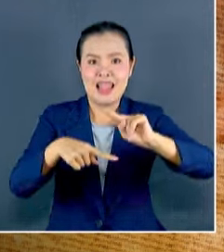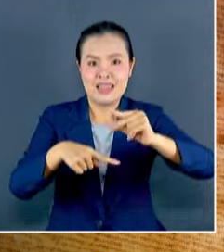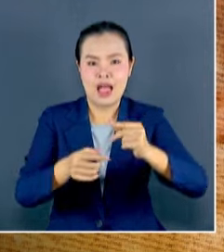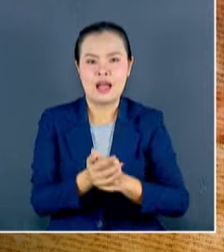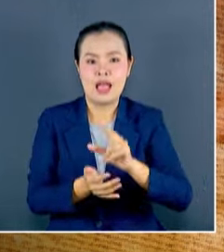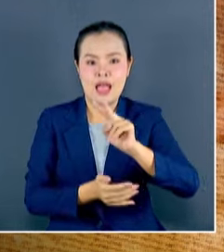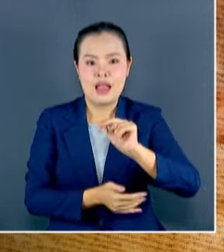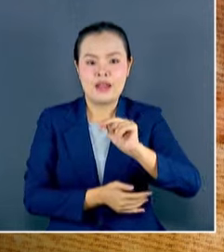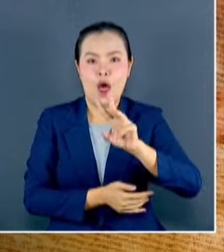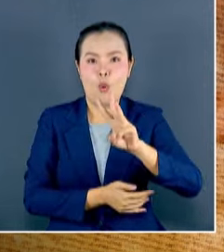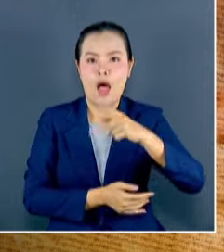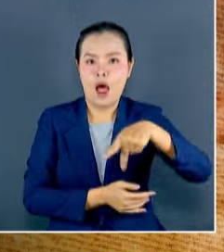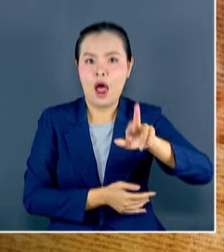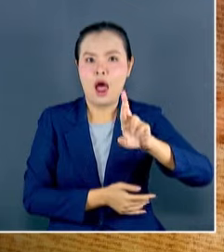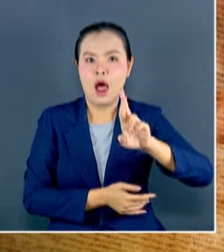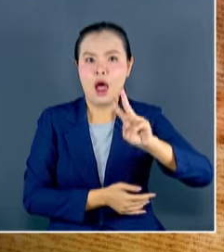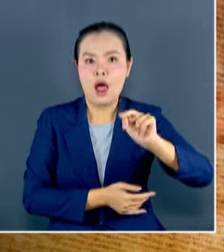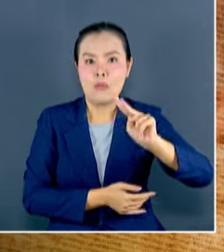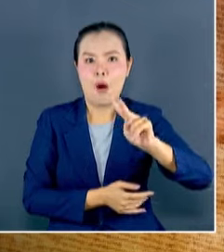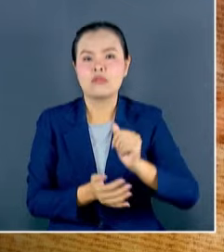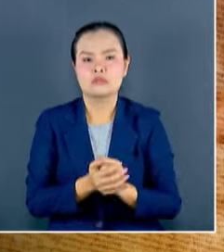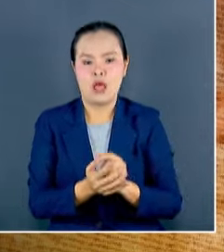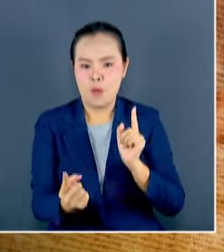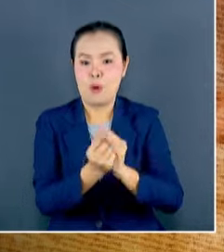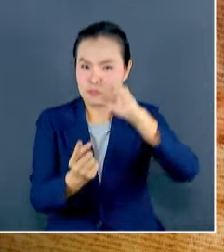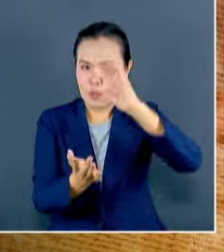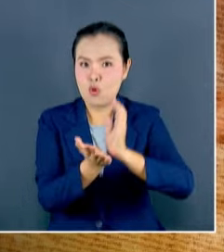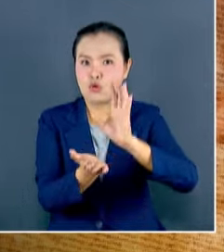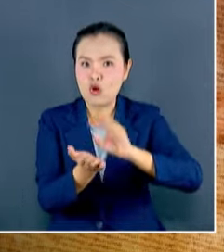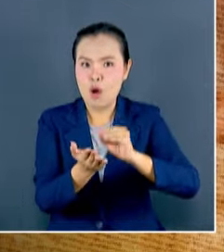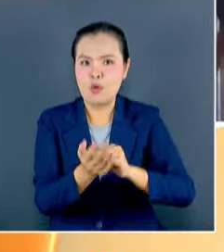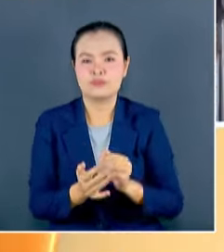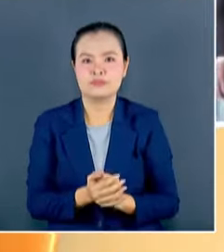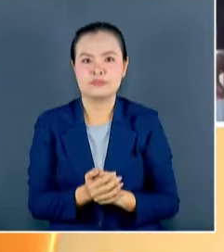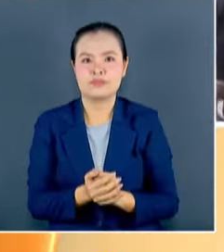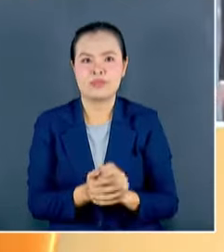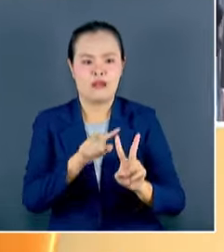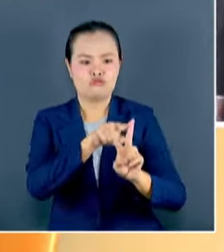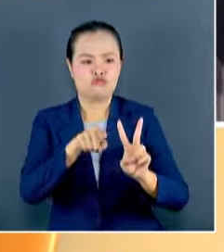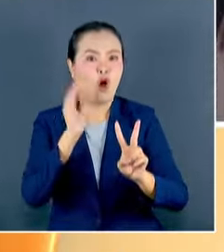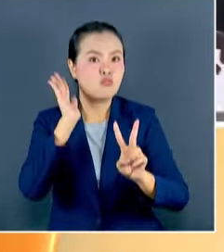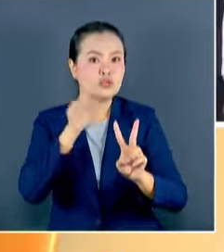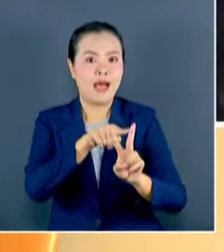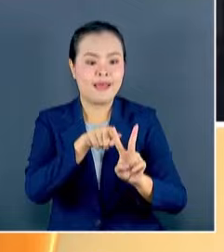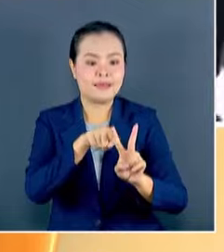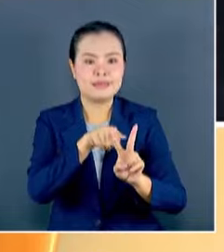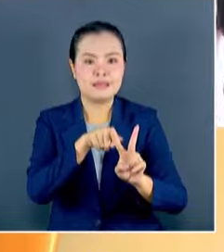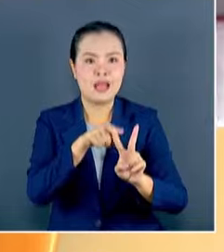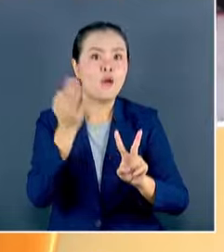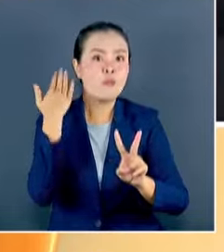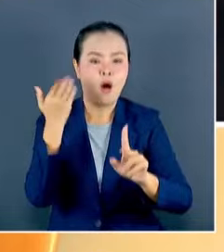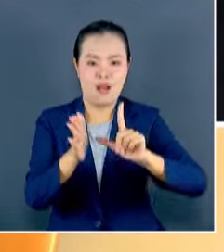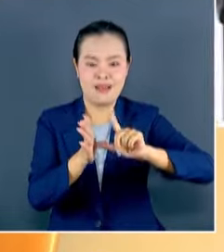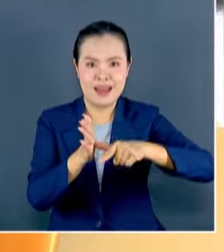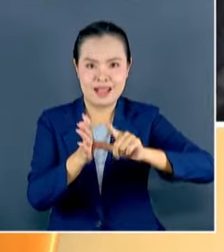างสาวณวพรชาวไวก็มามอบตัวแล้วเหมือนกันค่ะส่วนความสัมพันธ์ระหว่างเฮียเกียรติกับเฮียเก้าตัวเฮียเกียรติเป็นอดีตเล